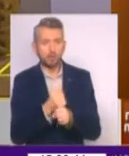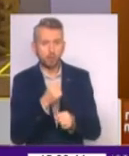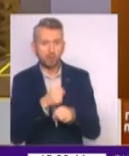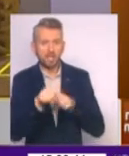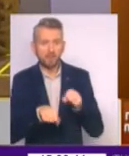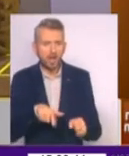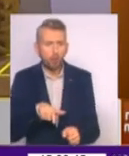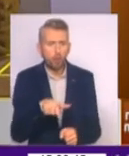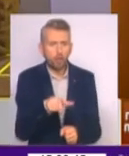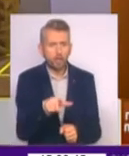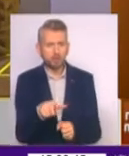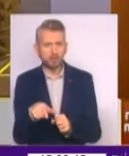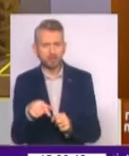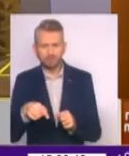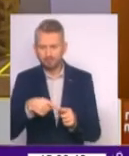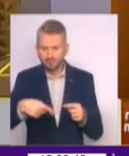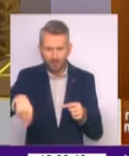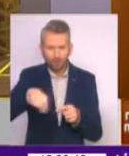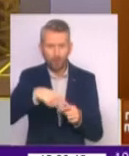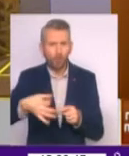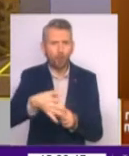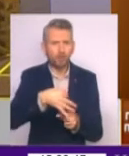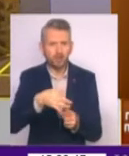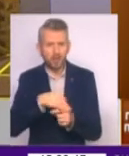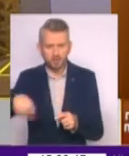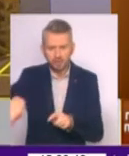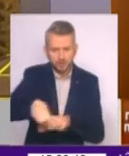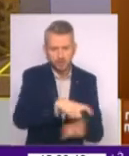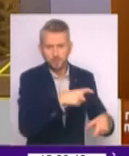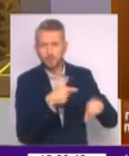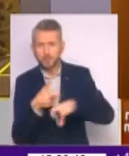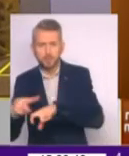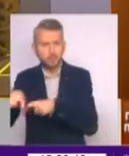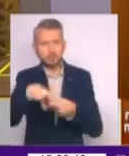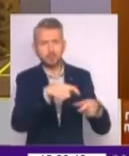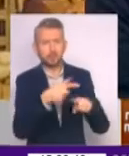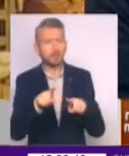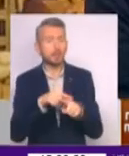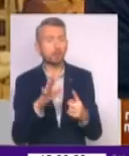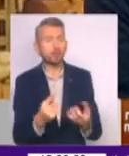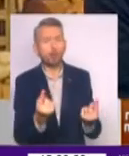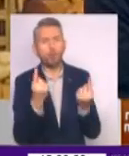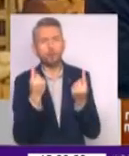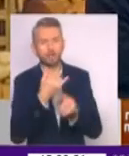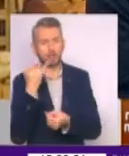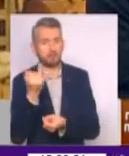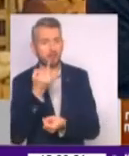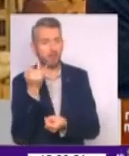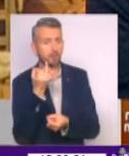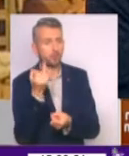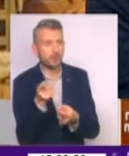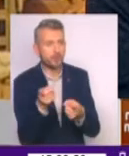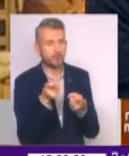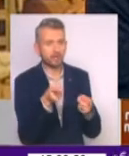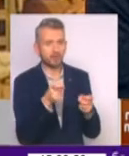цих численних озер, це буде колосальний такий приваблюючий момент. А в